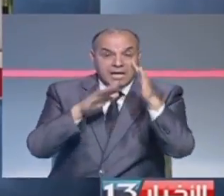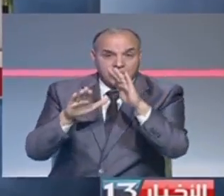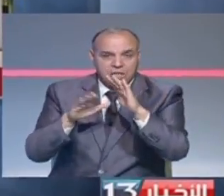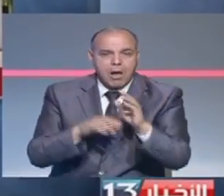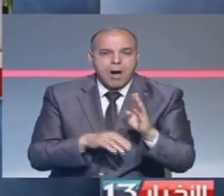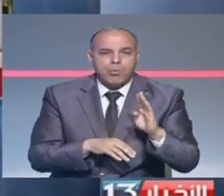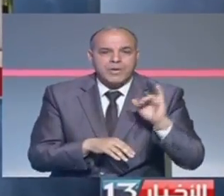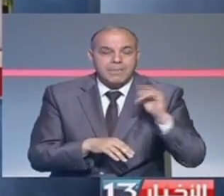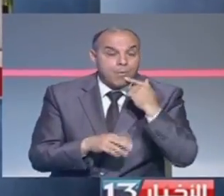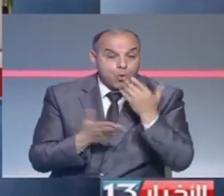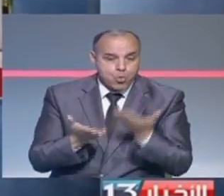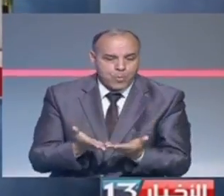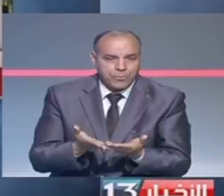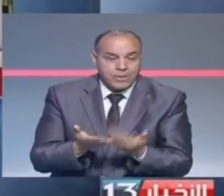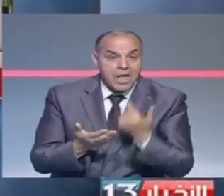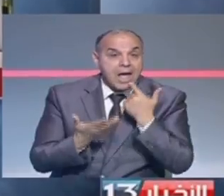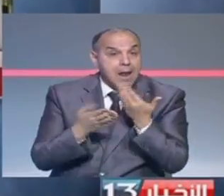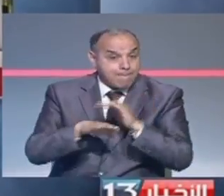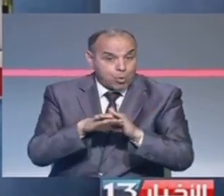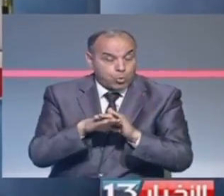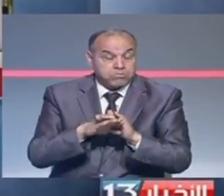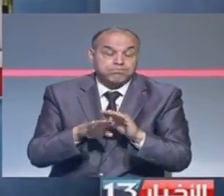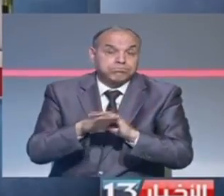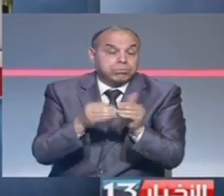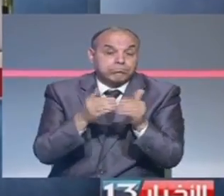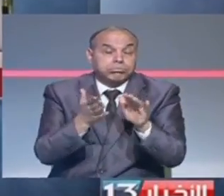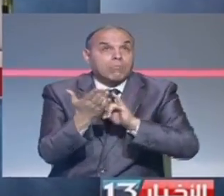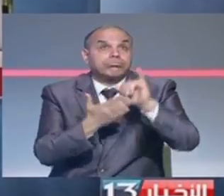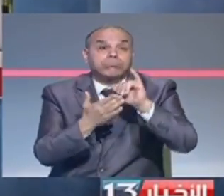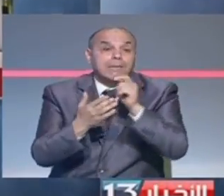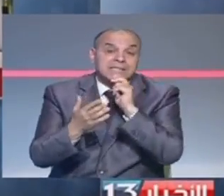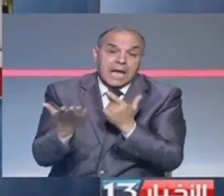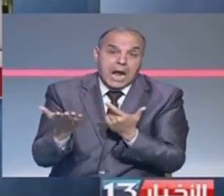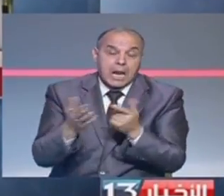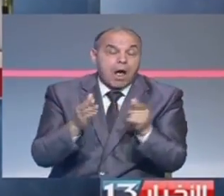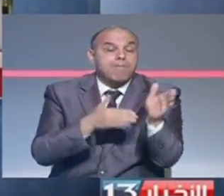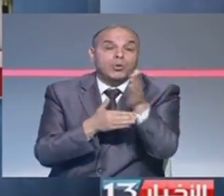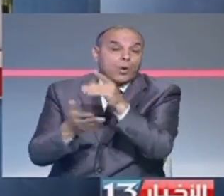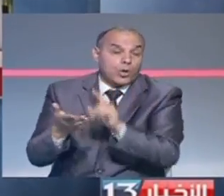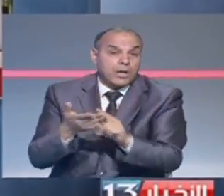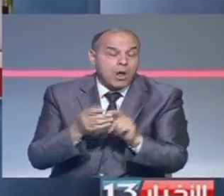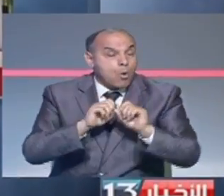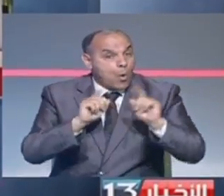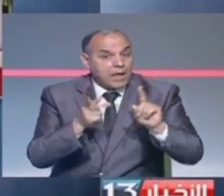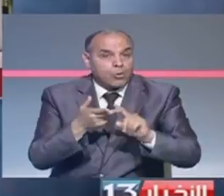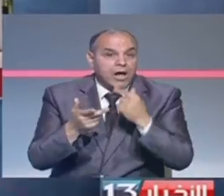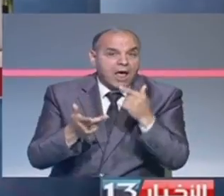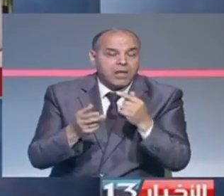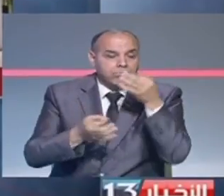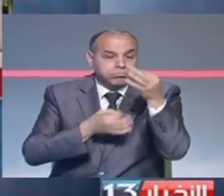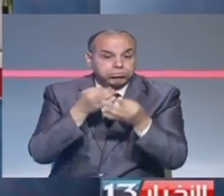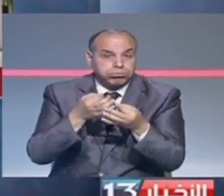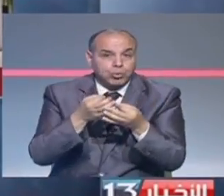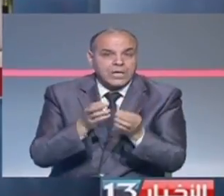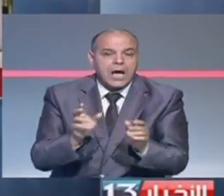بروي الامام اليوم ان الامر هين فتح المجال الجوي بهذه البلد انه واضحا في تصريح